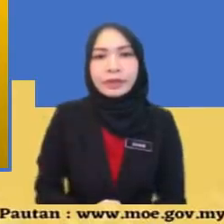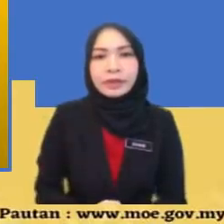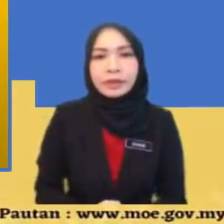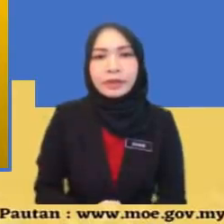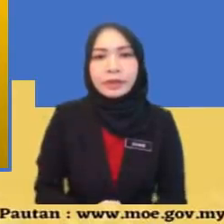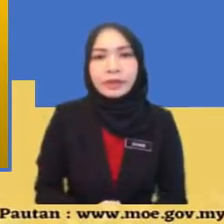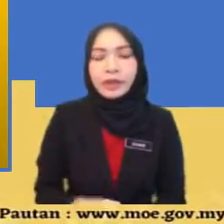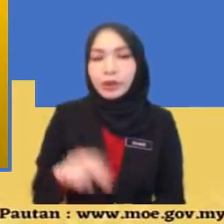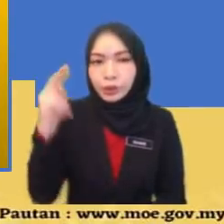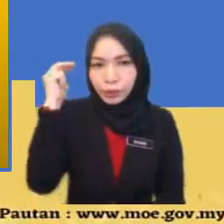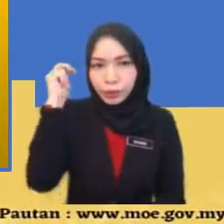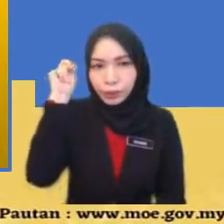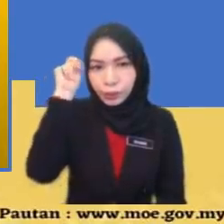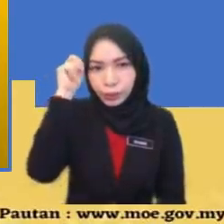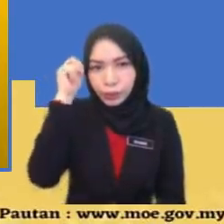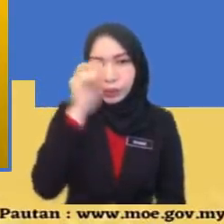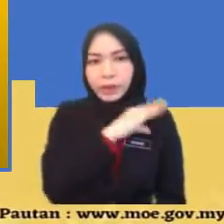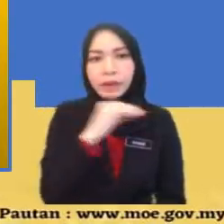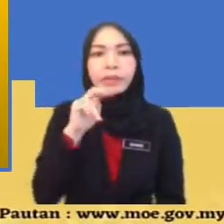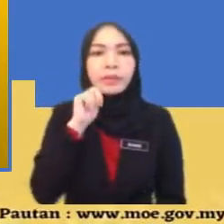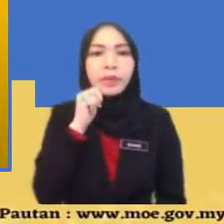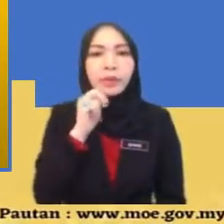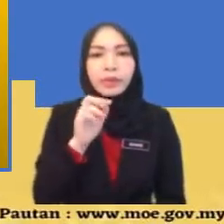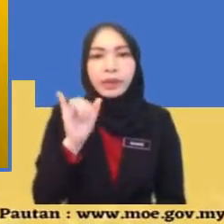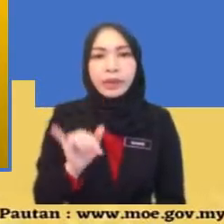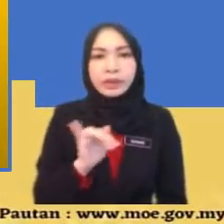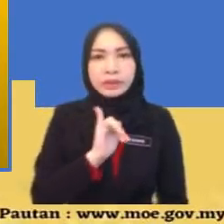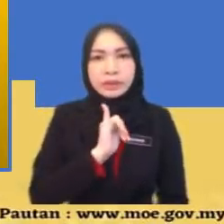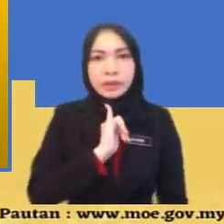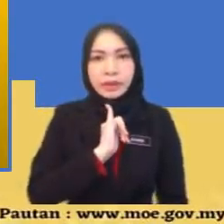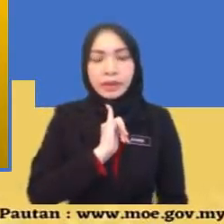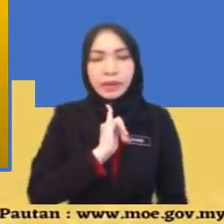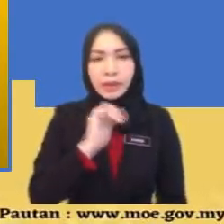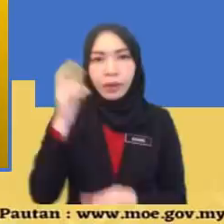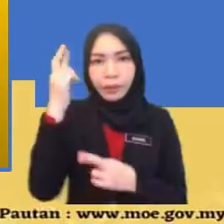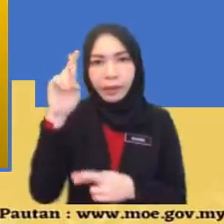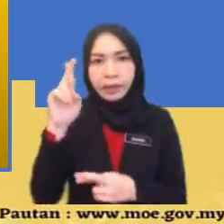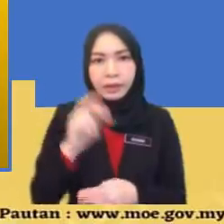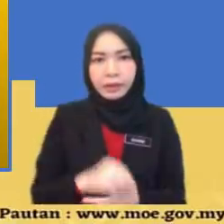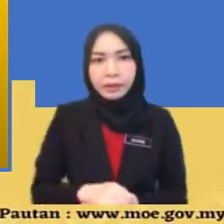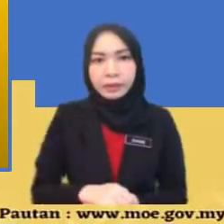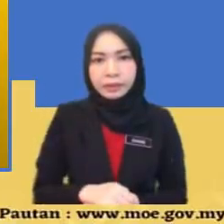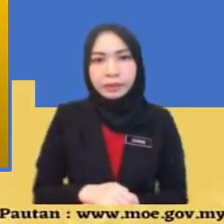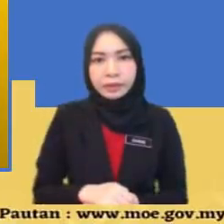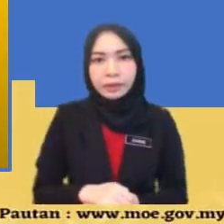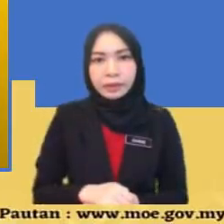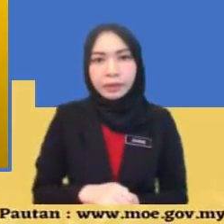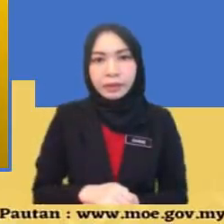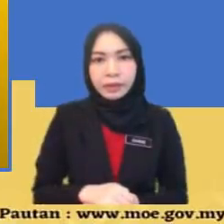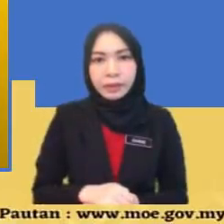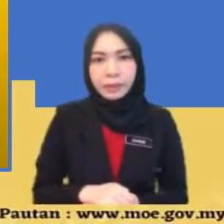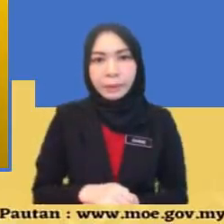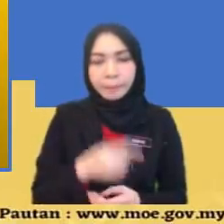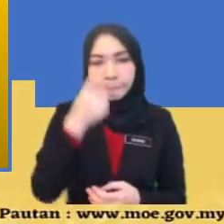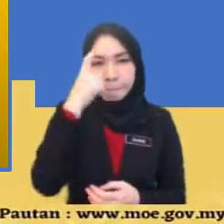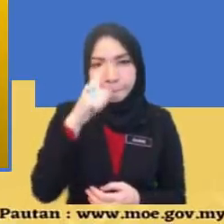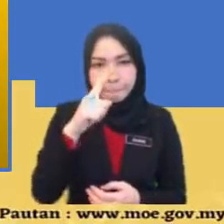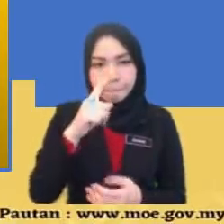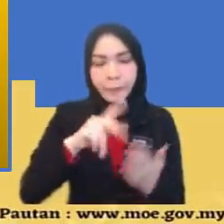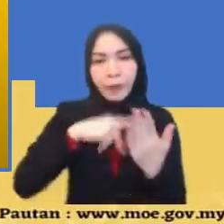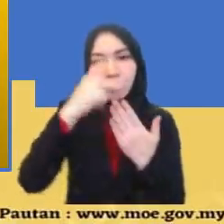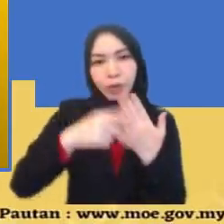tonton Ambon yang selalu mati sekian bagi memastikan semua program ini dapat disokong pelaksanaannya GPM telah